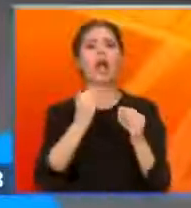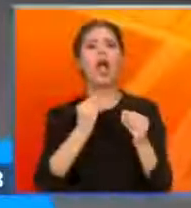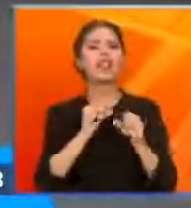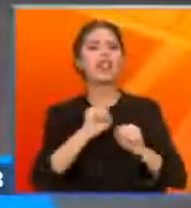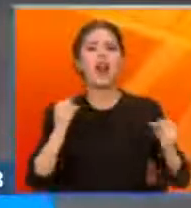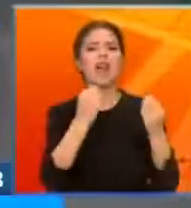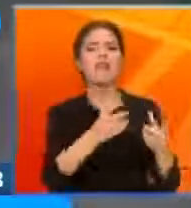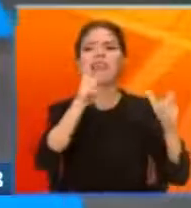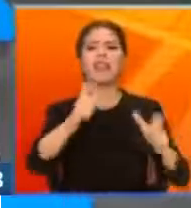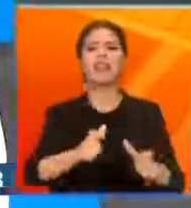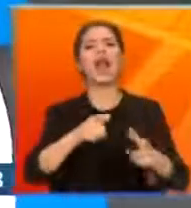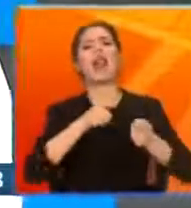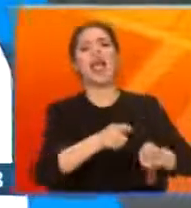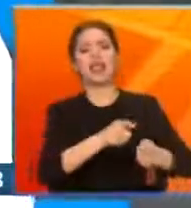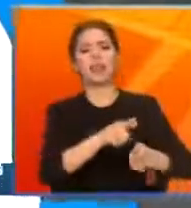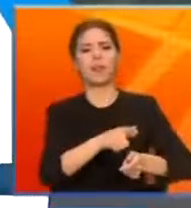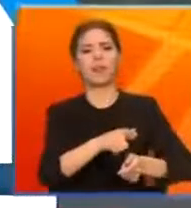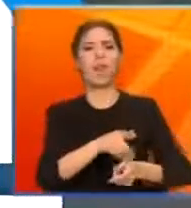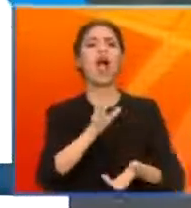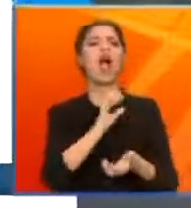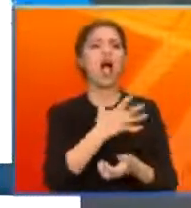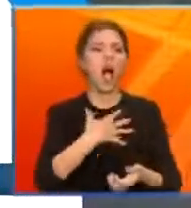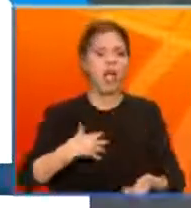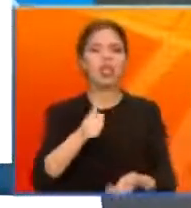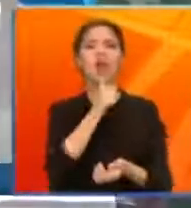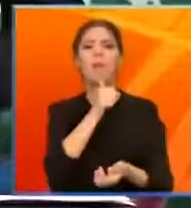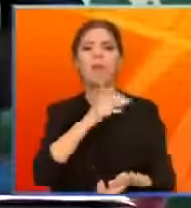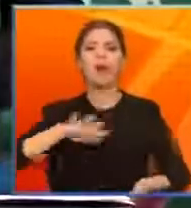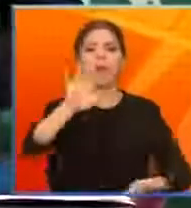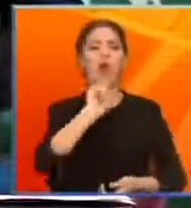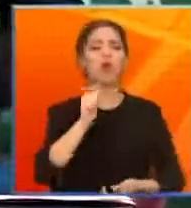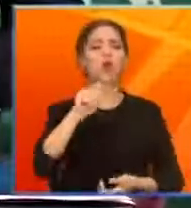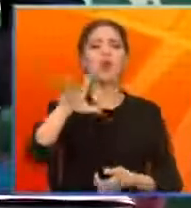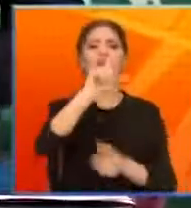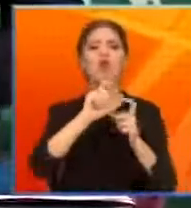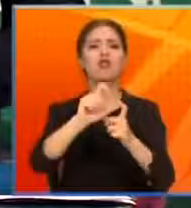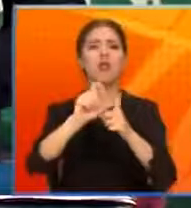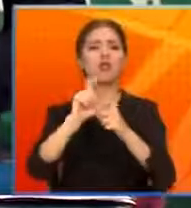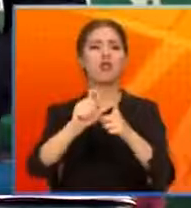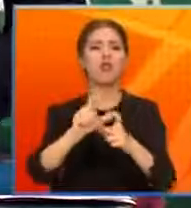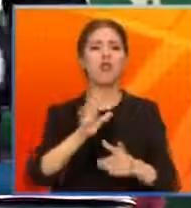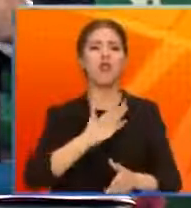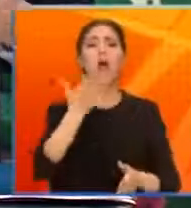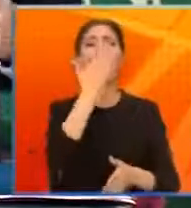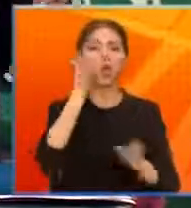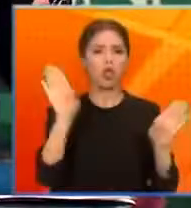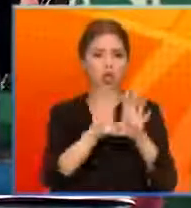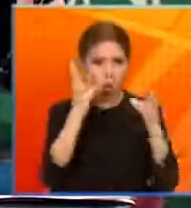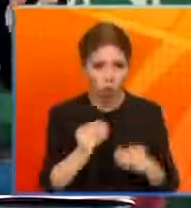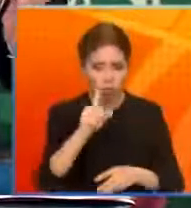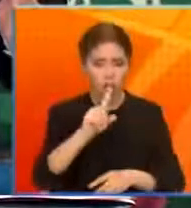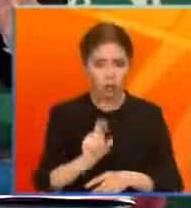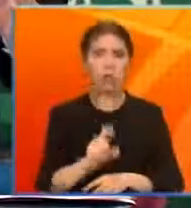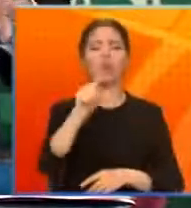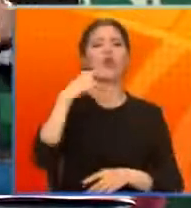en çok etkilediği alanlardan biri eğitim doğal olarak. Anne babalar günlerdir aynı soruyu soruyordu. Okullar tatil olacak mı? Dün Başkan